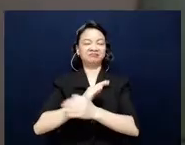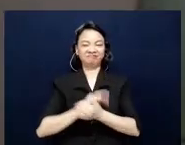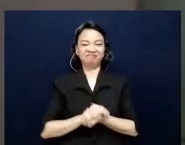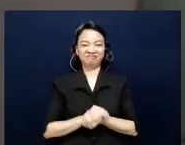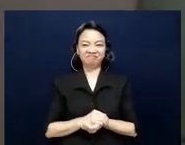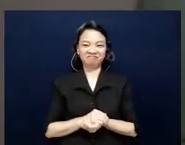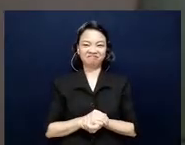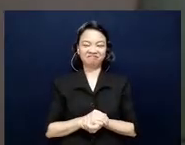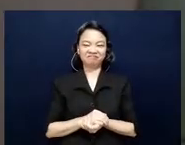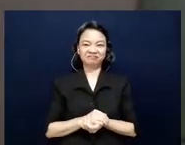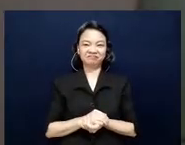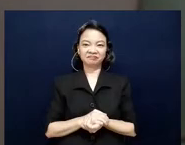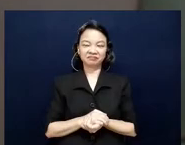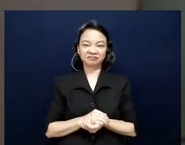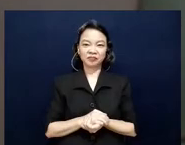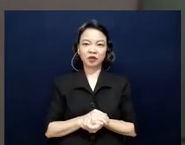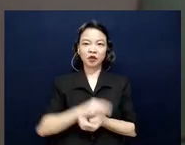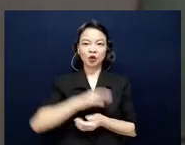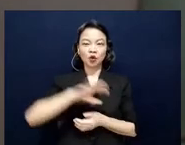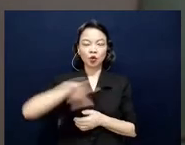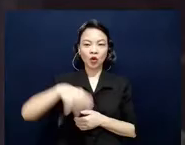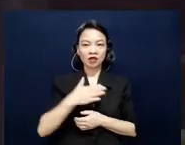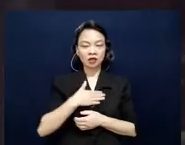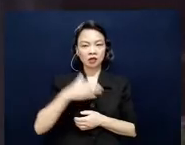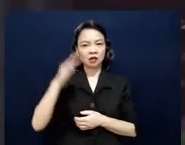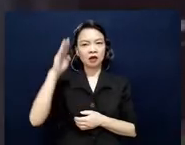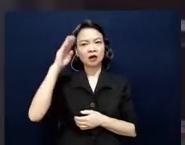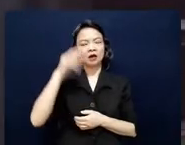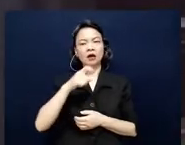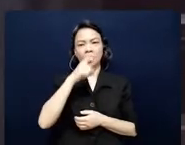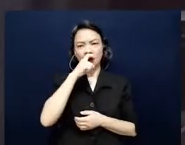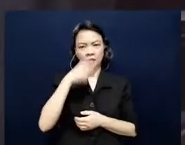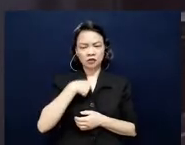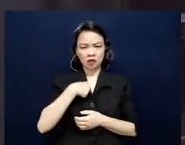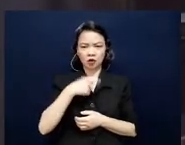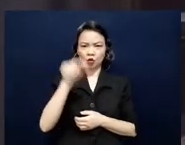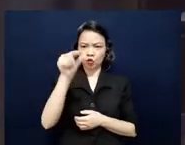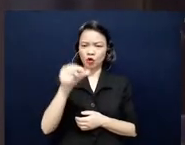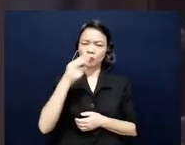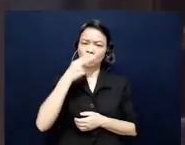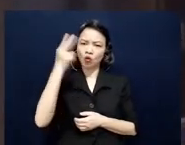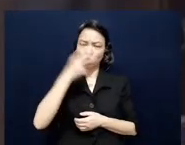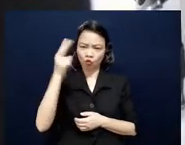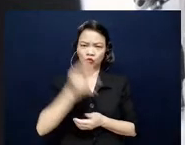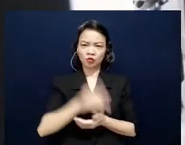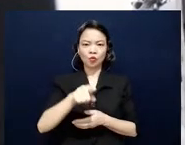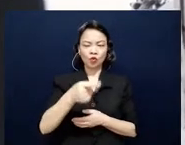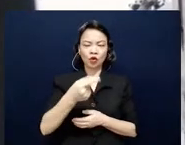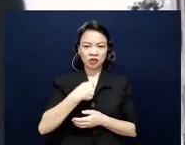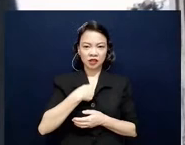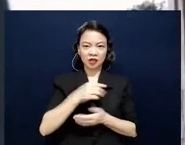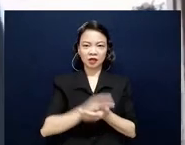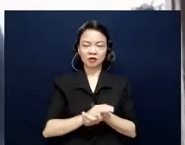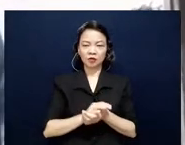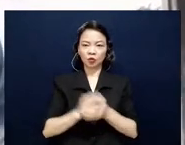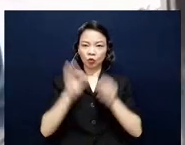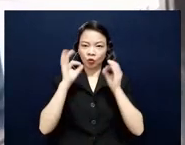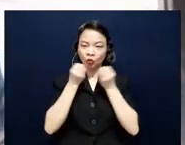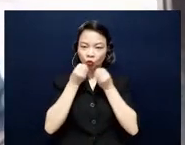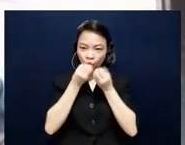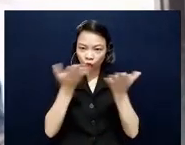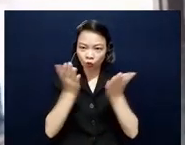Di keluarga saya, ayah saya sendiri adalah seorang perokok. Dan semenjak saya menjadi pendidik sebaya yang program,